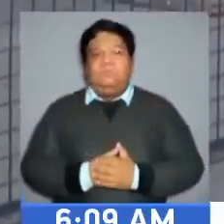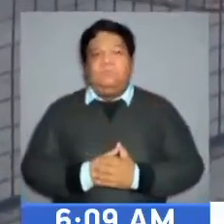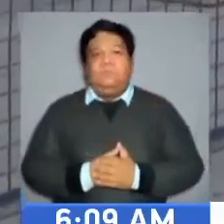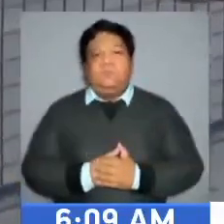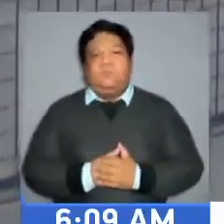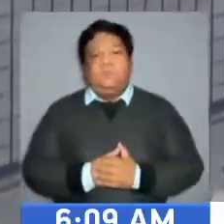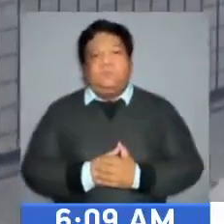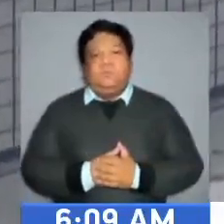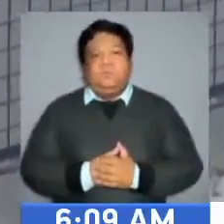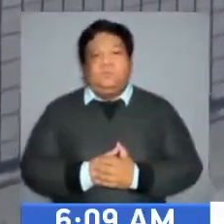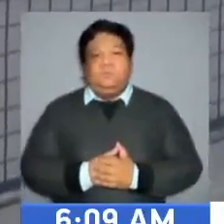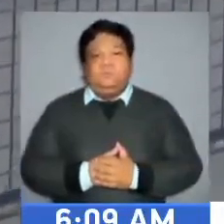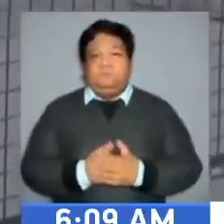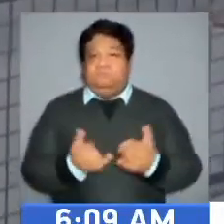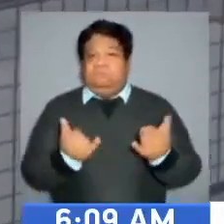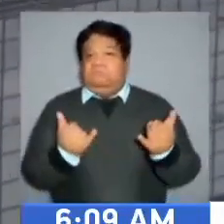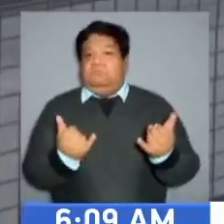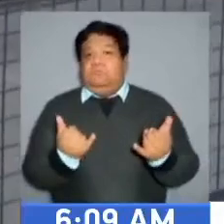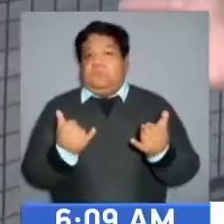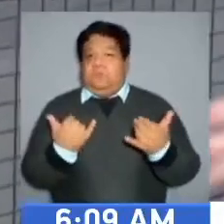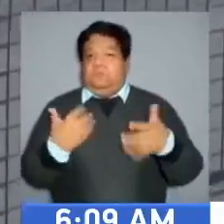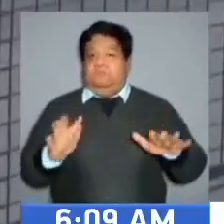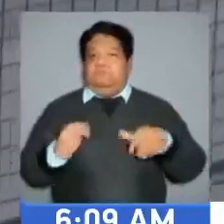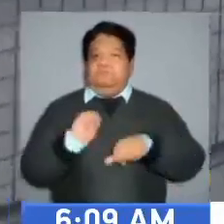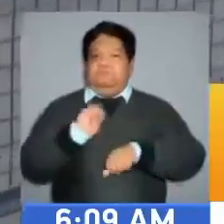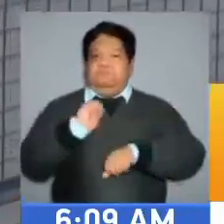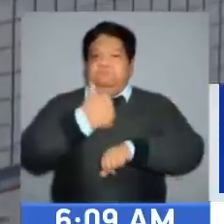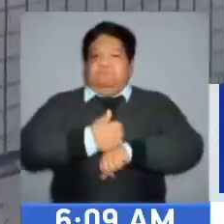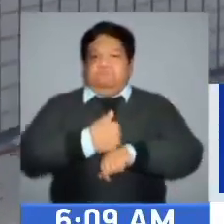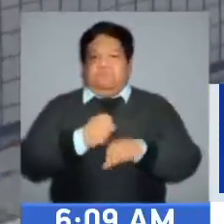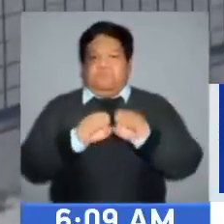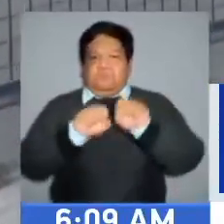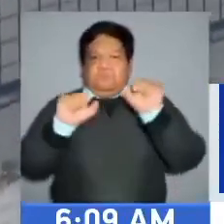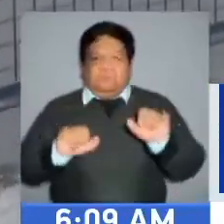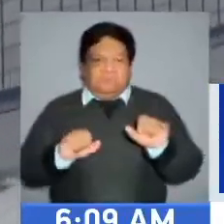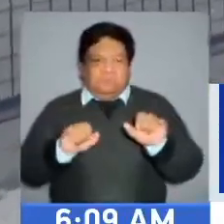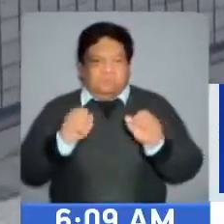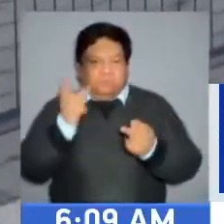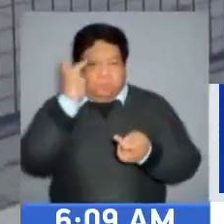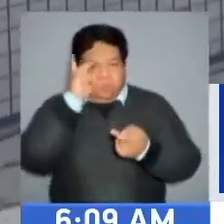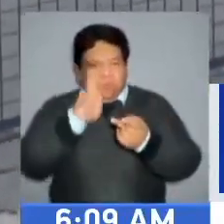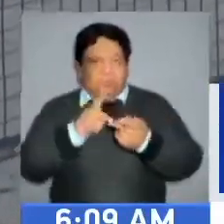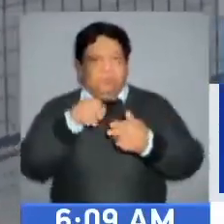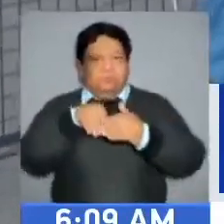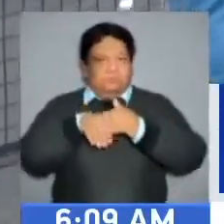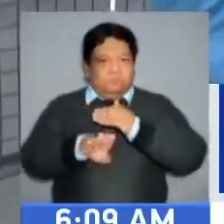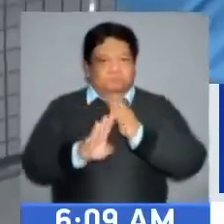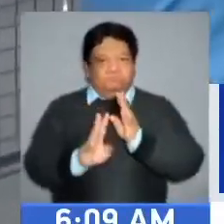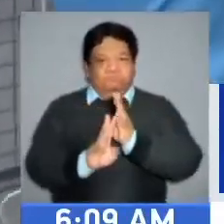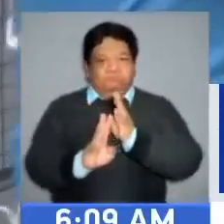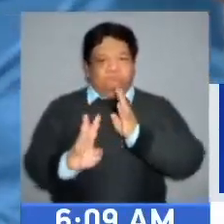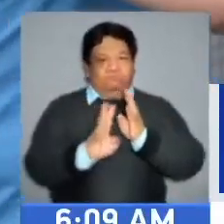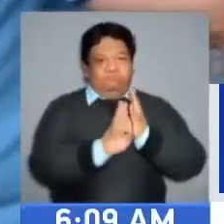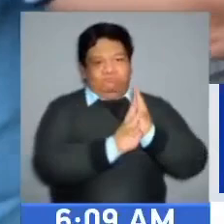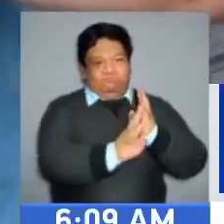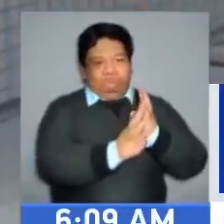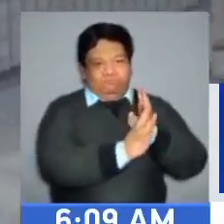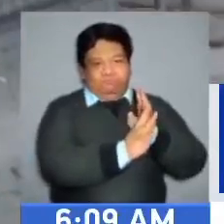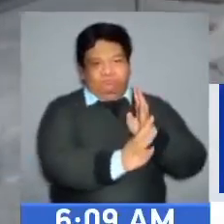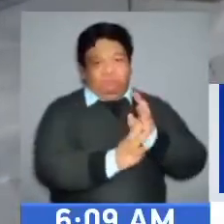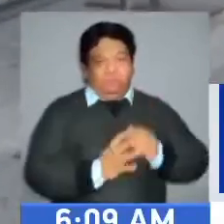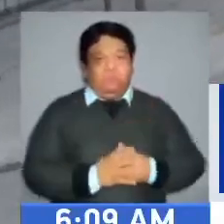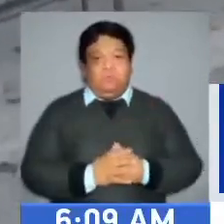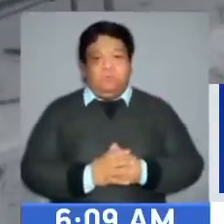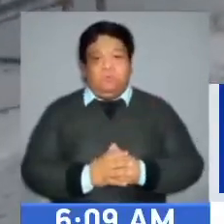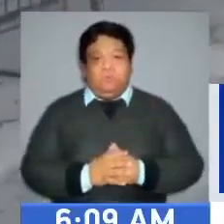na maayos na nakalatag na ang entrance ng ating mga kababayan. Ito may magkakahiwalay, daanan ng mga